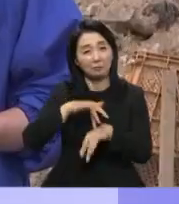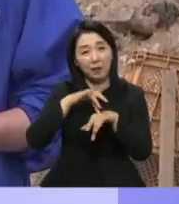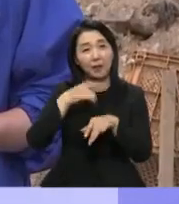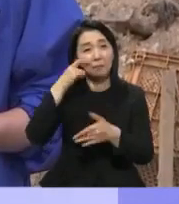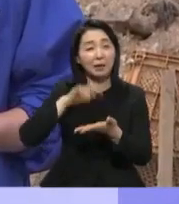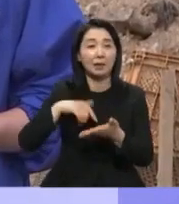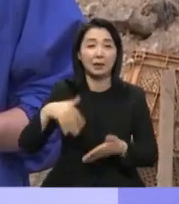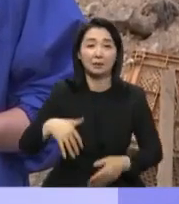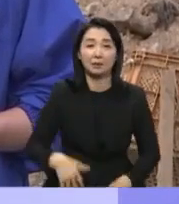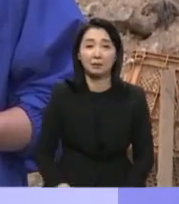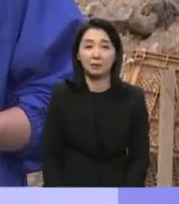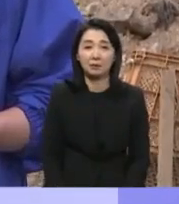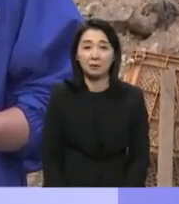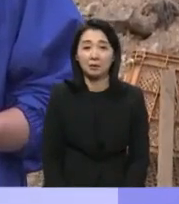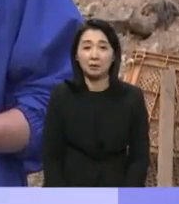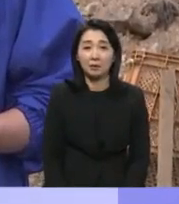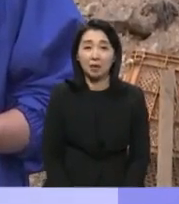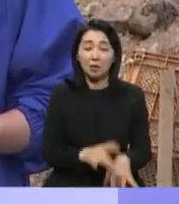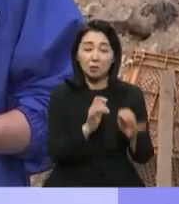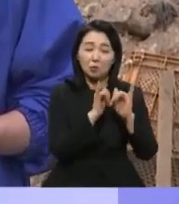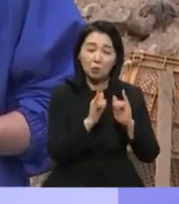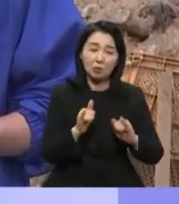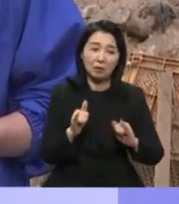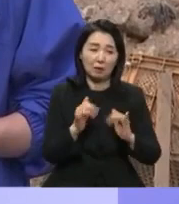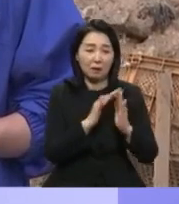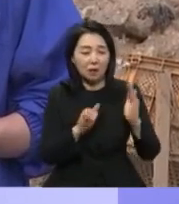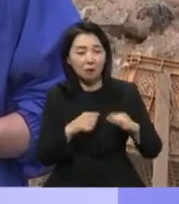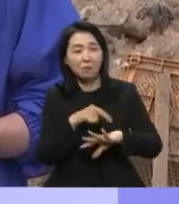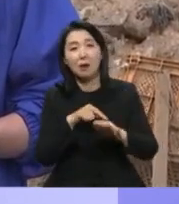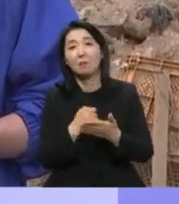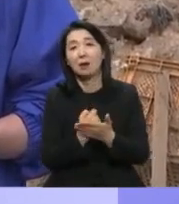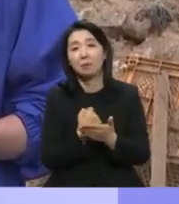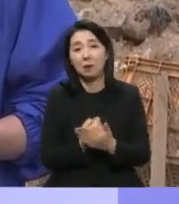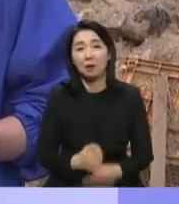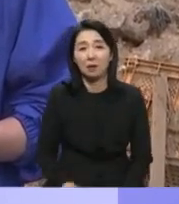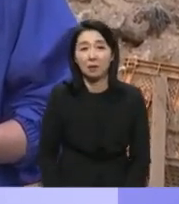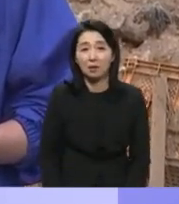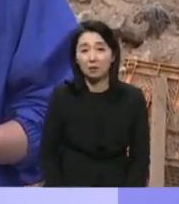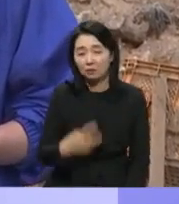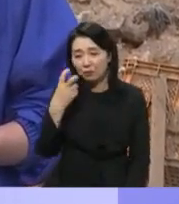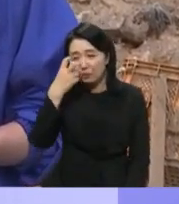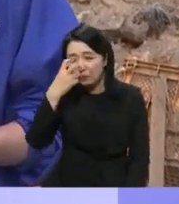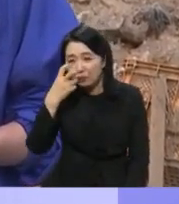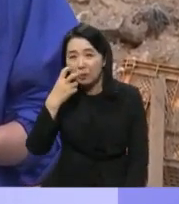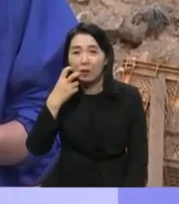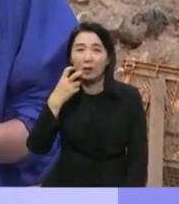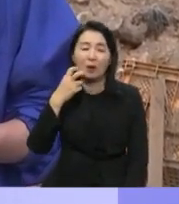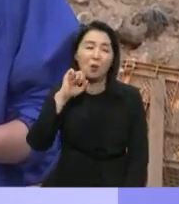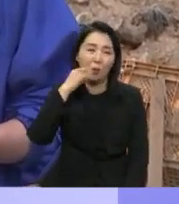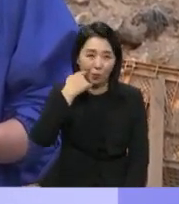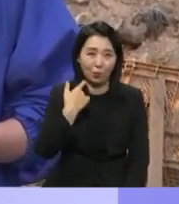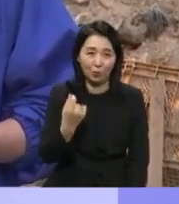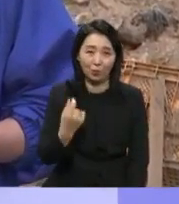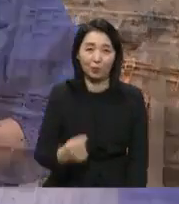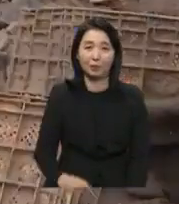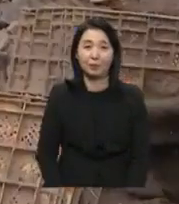아 그렇군요 실종자 가족들은 애가 탈 것 같습니다 수색 작업이 속도를 내기도 쉽지 않다고요